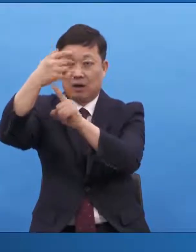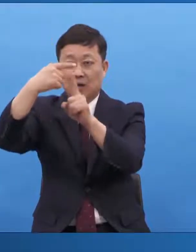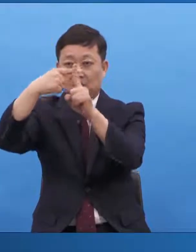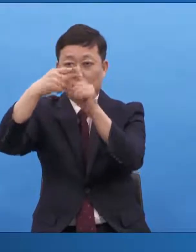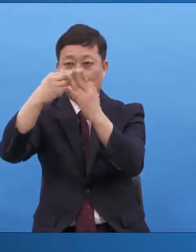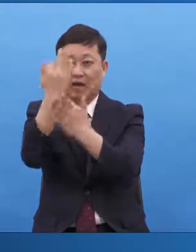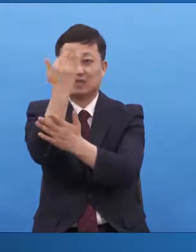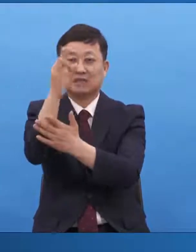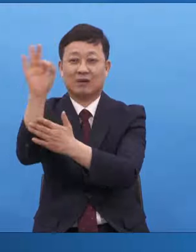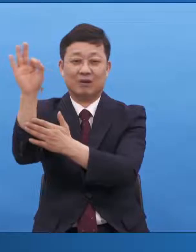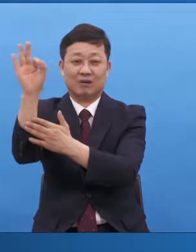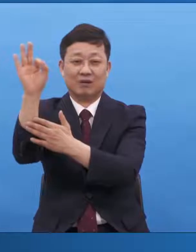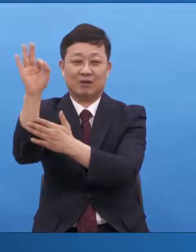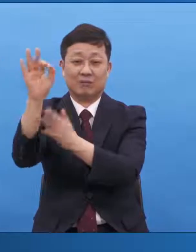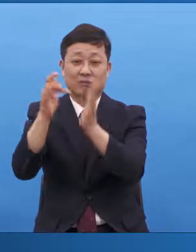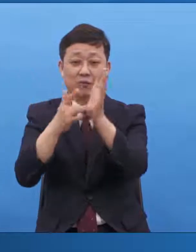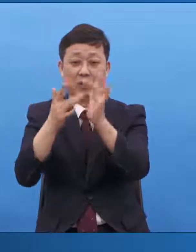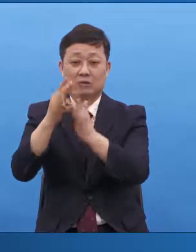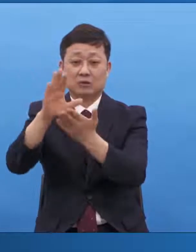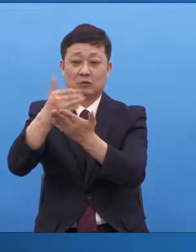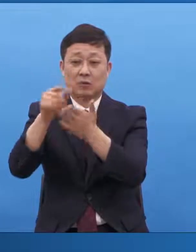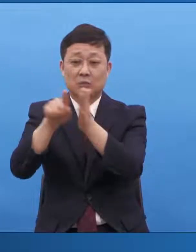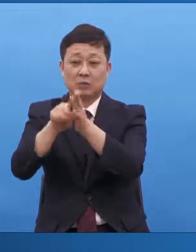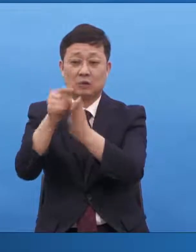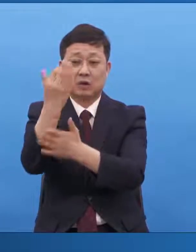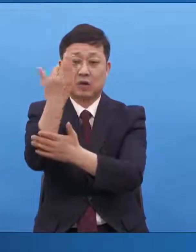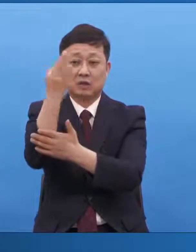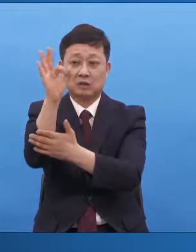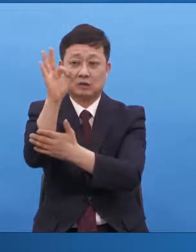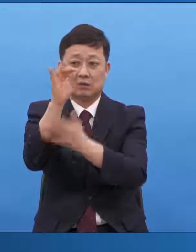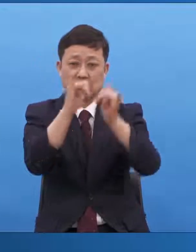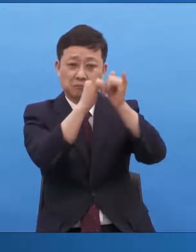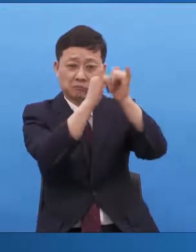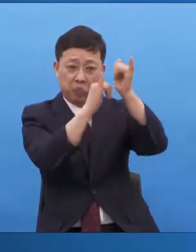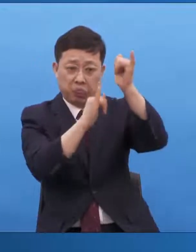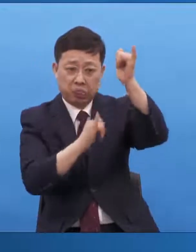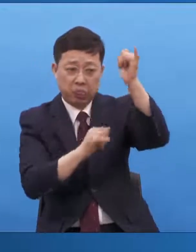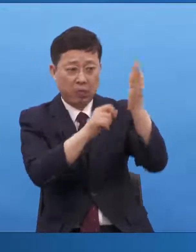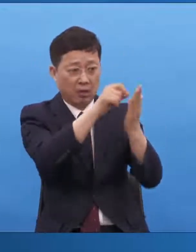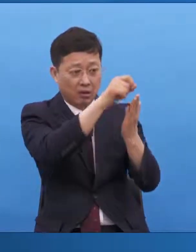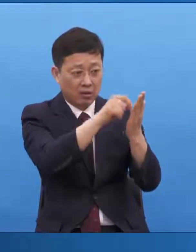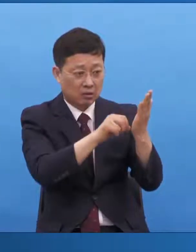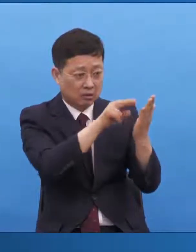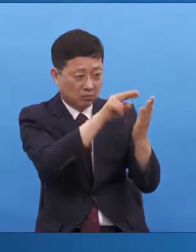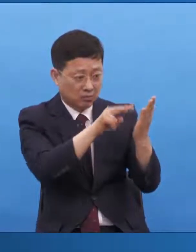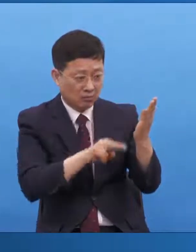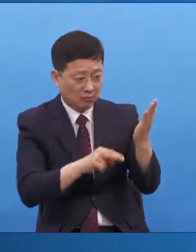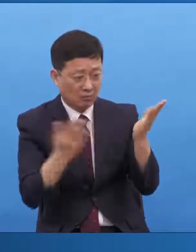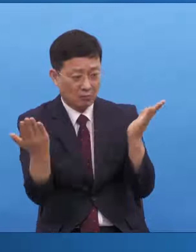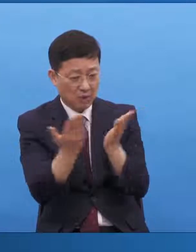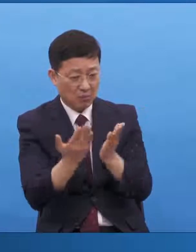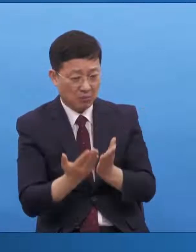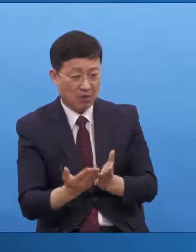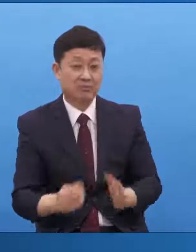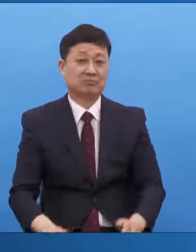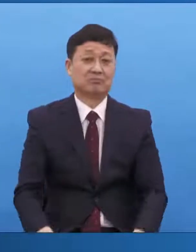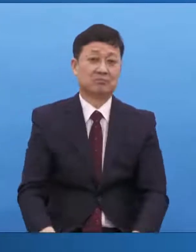pronounces Christianity as their national 역사에 religion. 역사에 난 거예요. And so the works arose. 그 여러분이 이 답을 계속 누리고